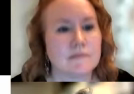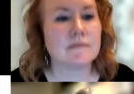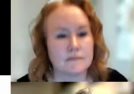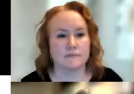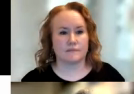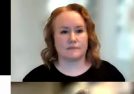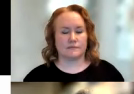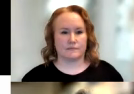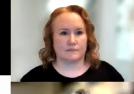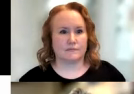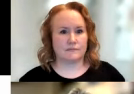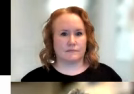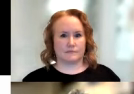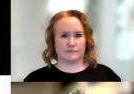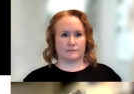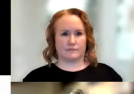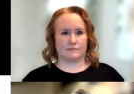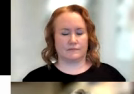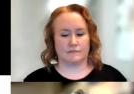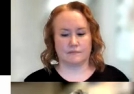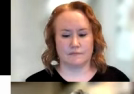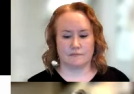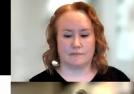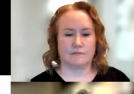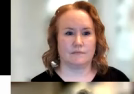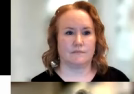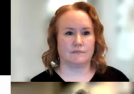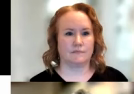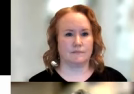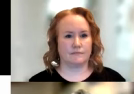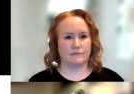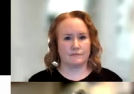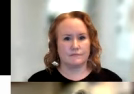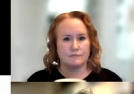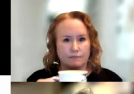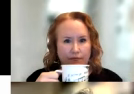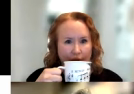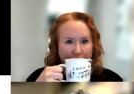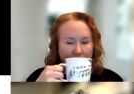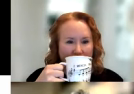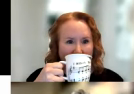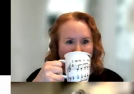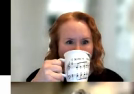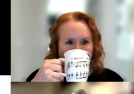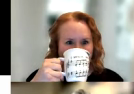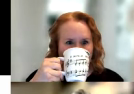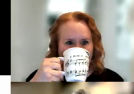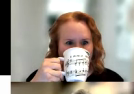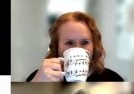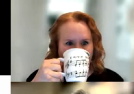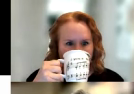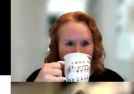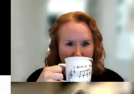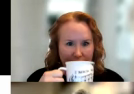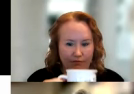likestillings- og diskrimineringsloven oppdateres. Og den legger jo en del premisser for hvordan man skal forstå universell